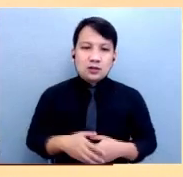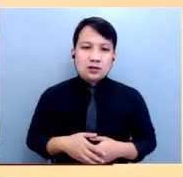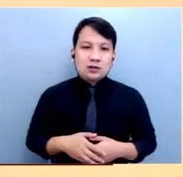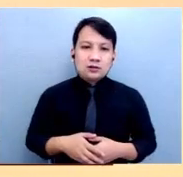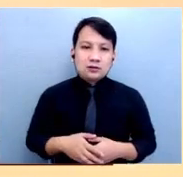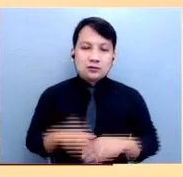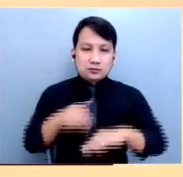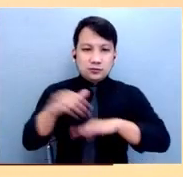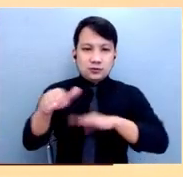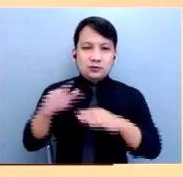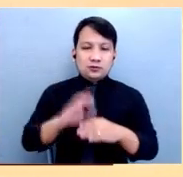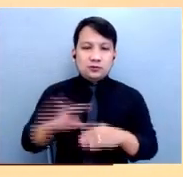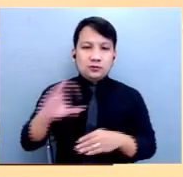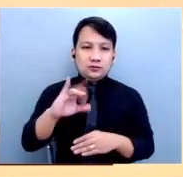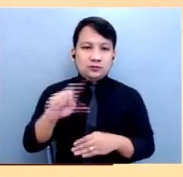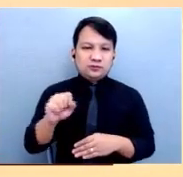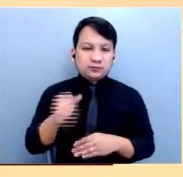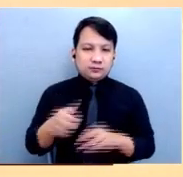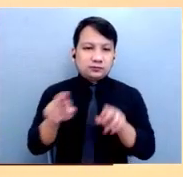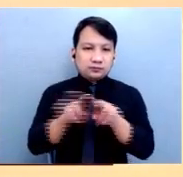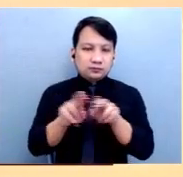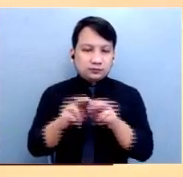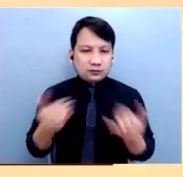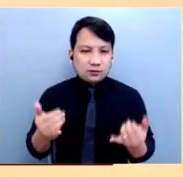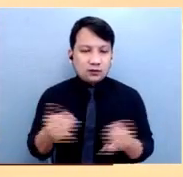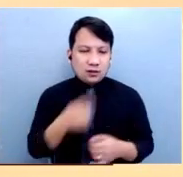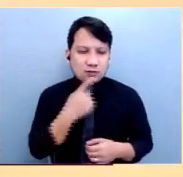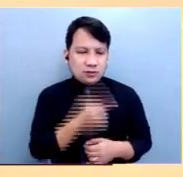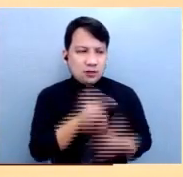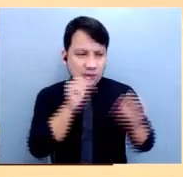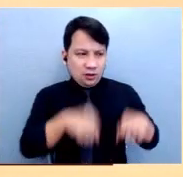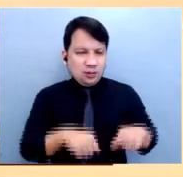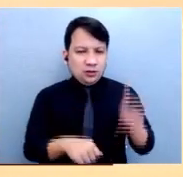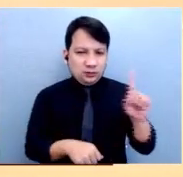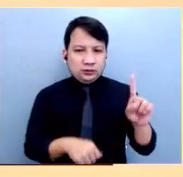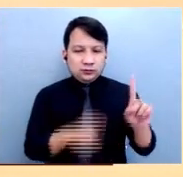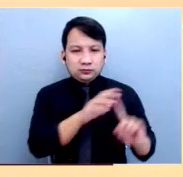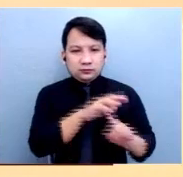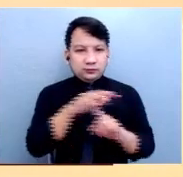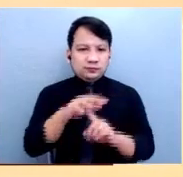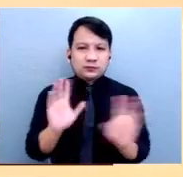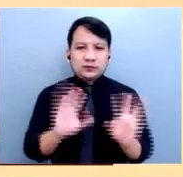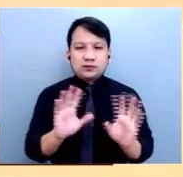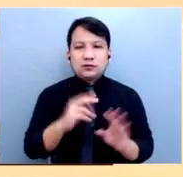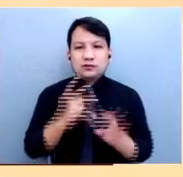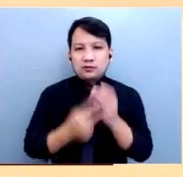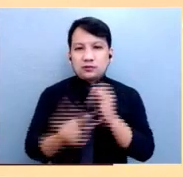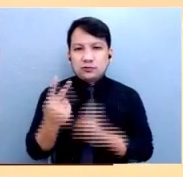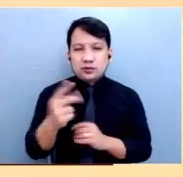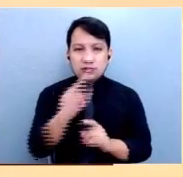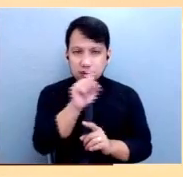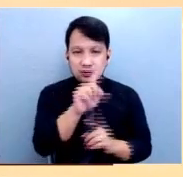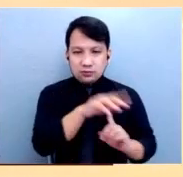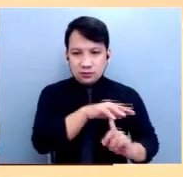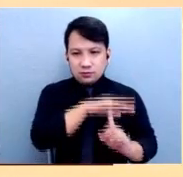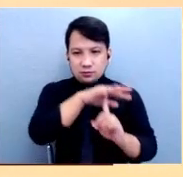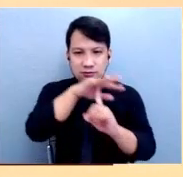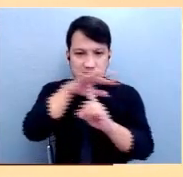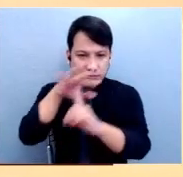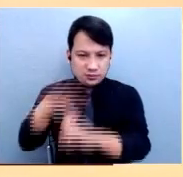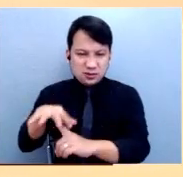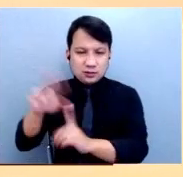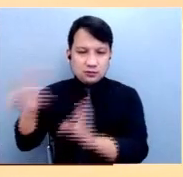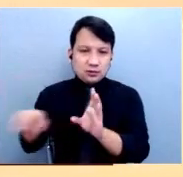Chief PNP, which is normal naman. So ang sabi ni Chief, sige isa lang. Ayaw niya nang gamitin yung dalawa, so isa yung sumundo sa kanya. Yun nga